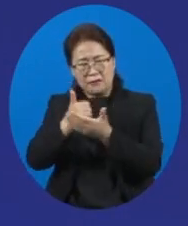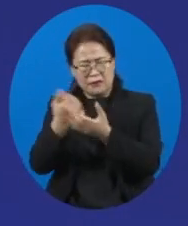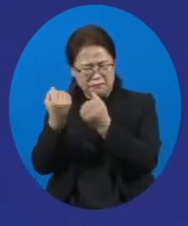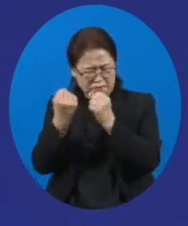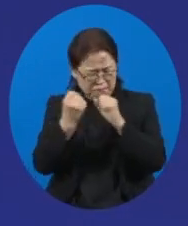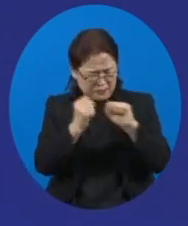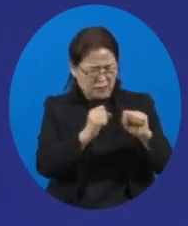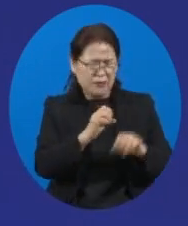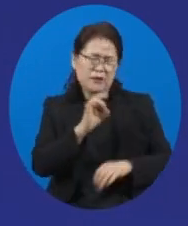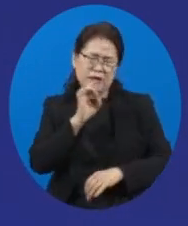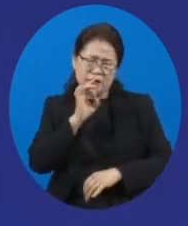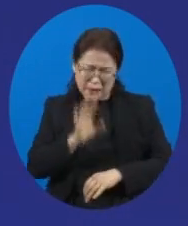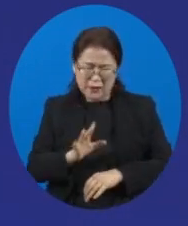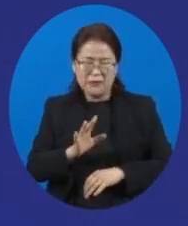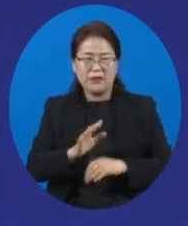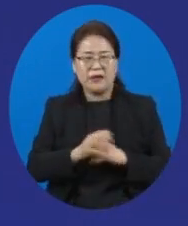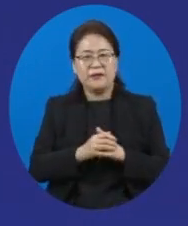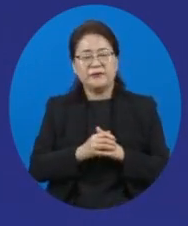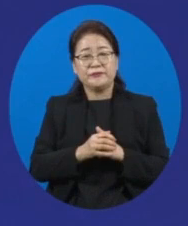됩니다.